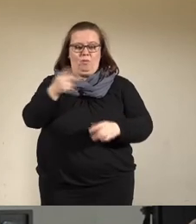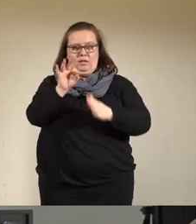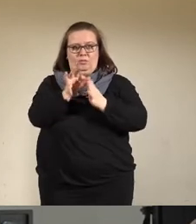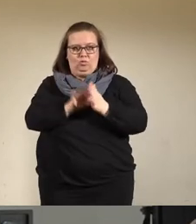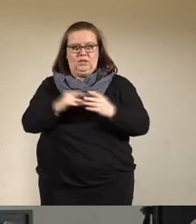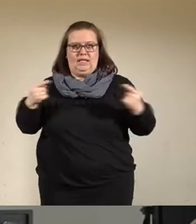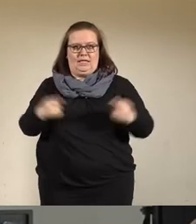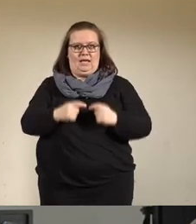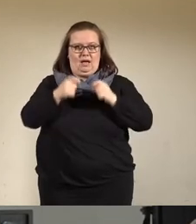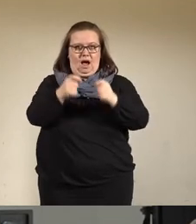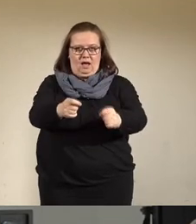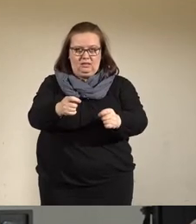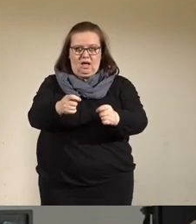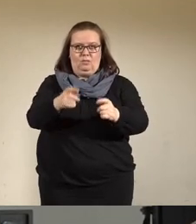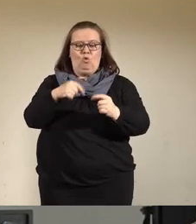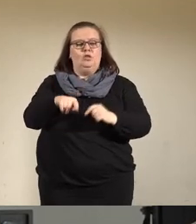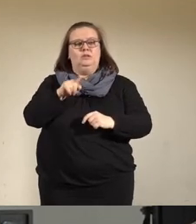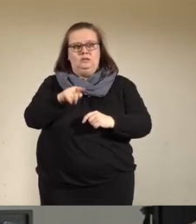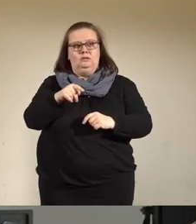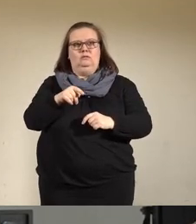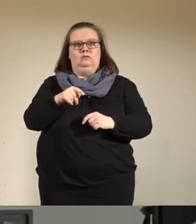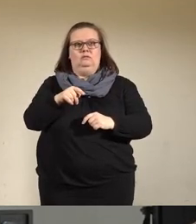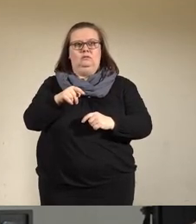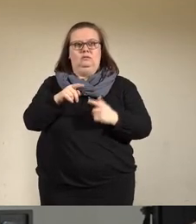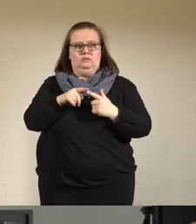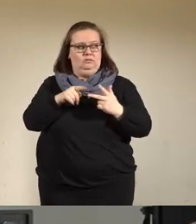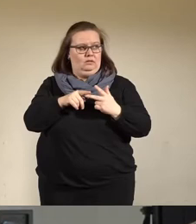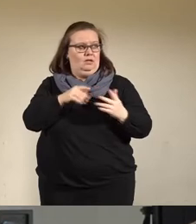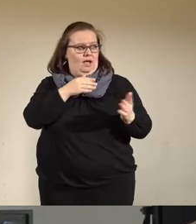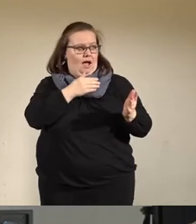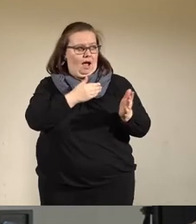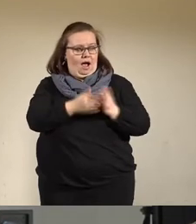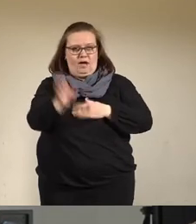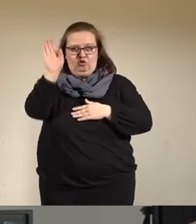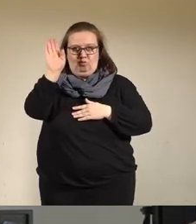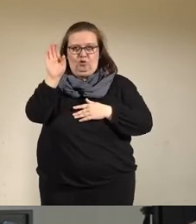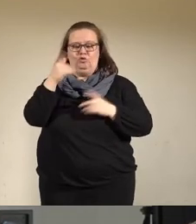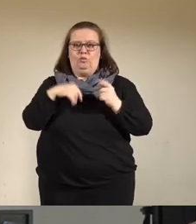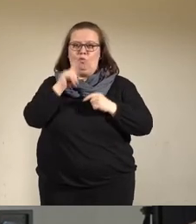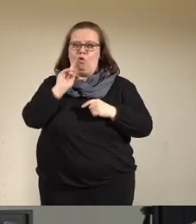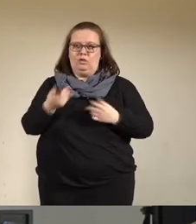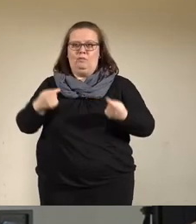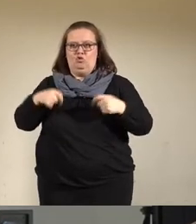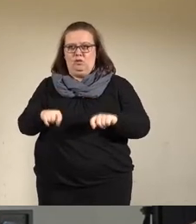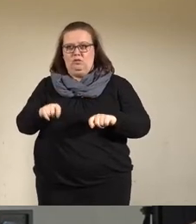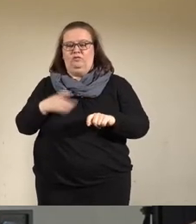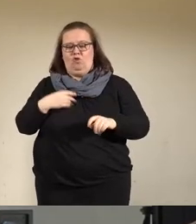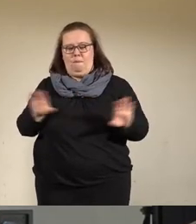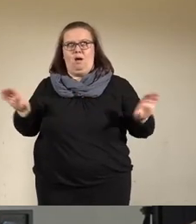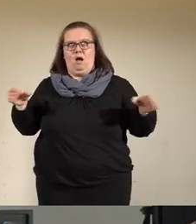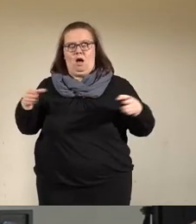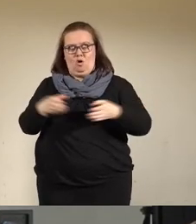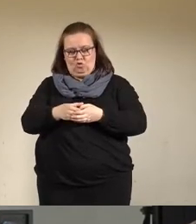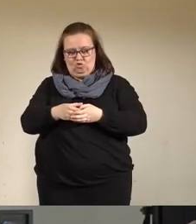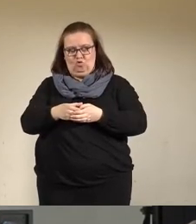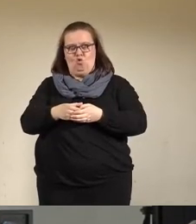Punkte stellen wollen, dass diesen Einsprüchen durch den Beschluss des federführenden